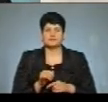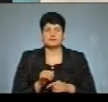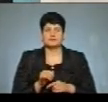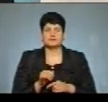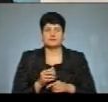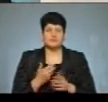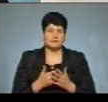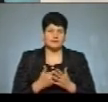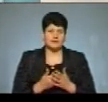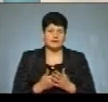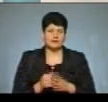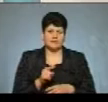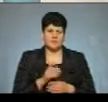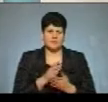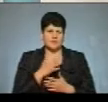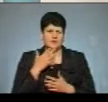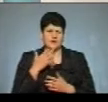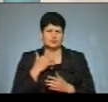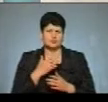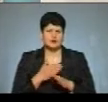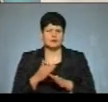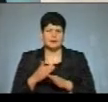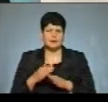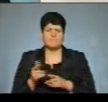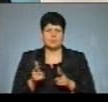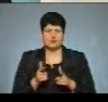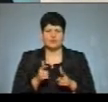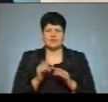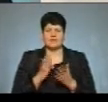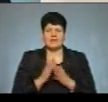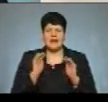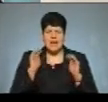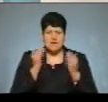Там є багато етапів підготовки, тобто є базова реанімація,